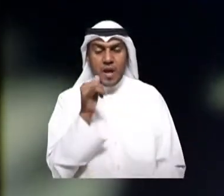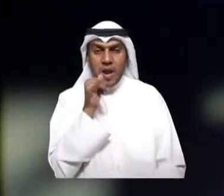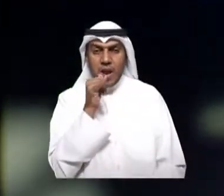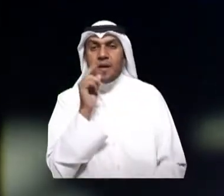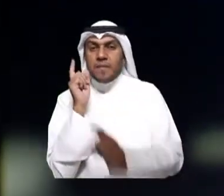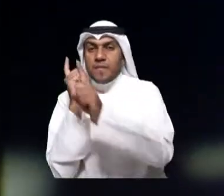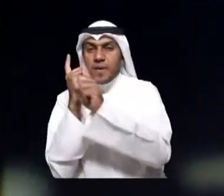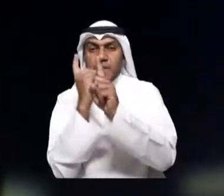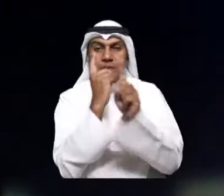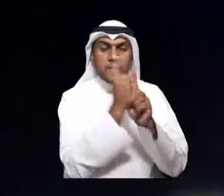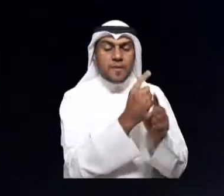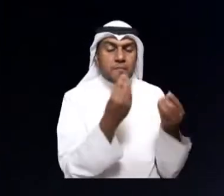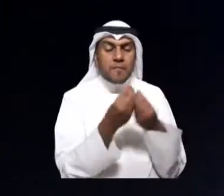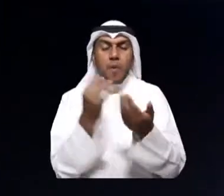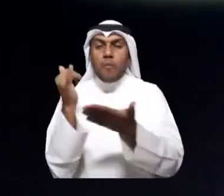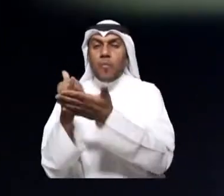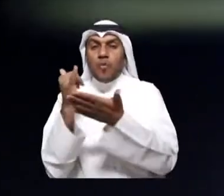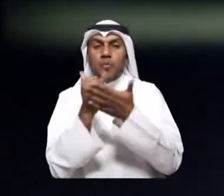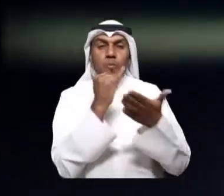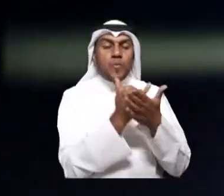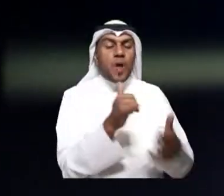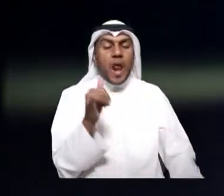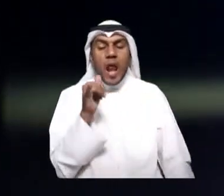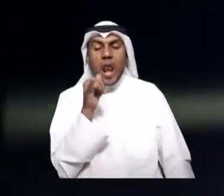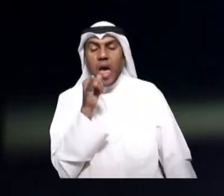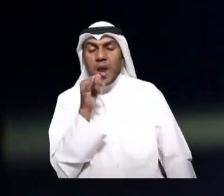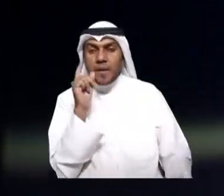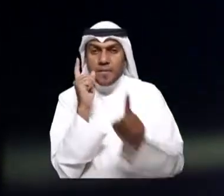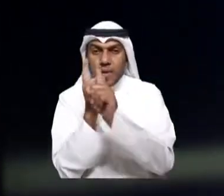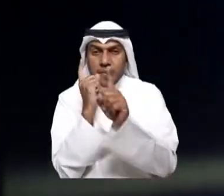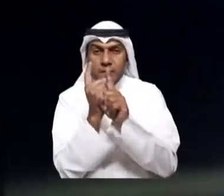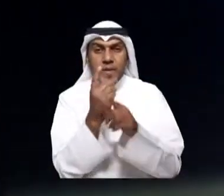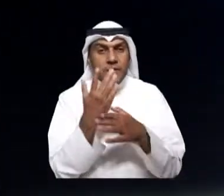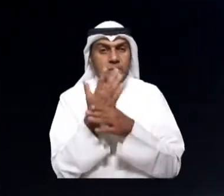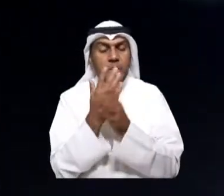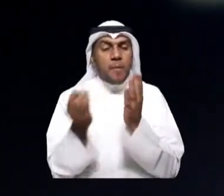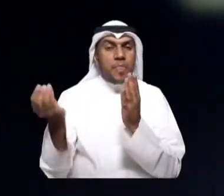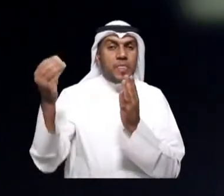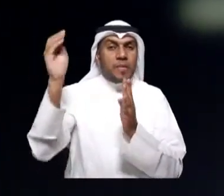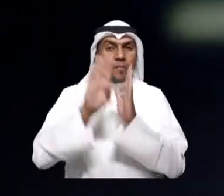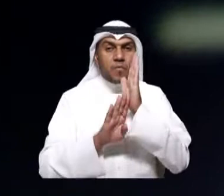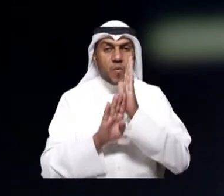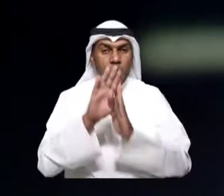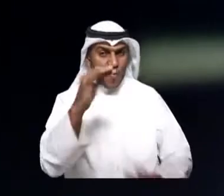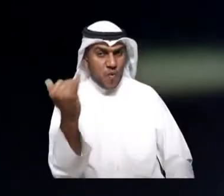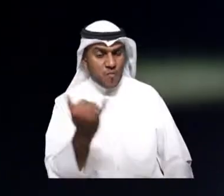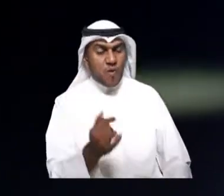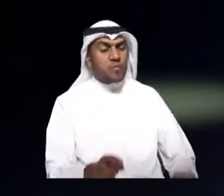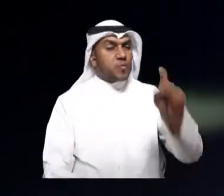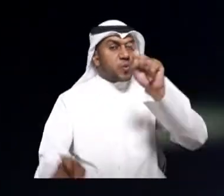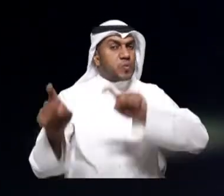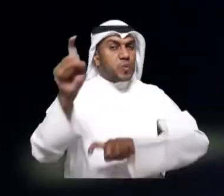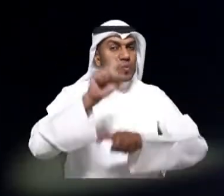لقاءات مع المسؤولين البريطانيين لتعزيز العلاقات الثنائية، بالإضافة إلى التشاور حول عدد من القضايا